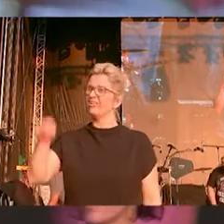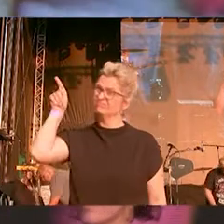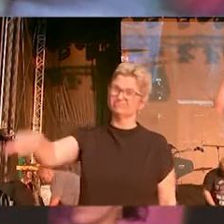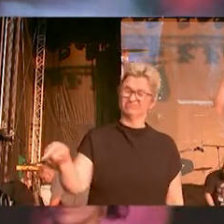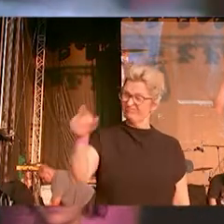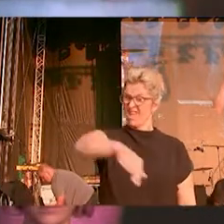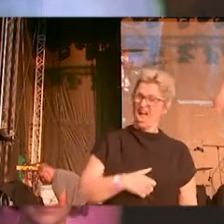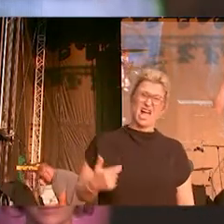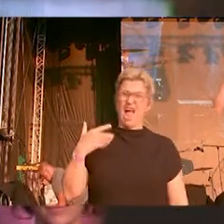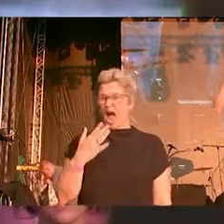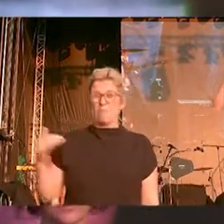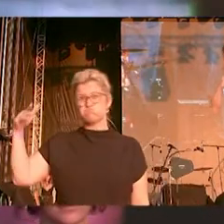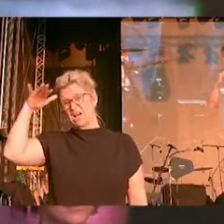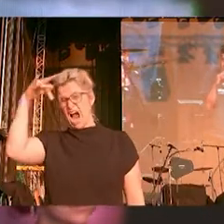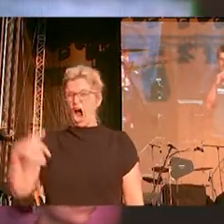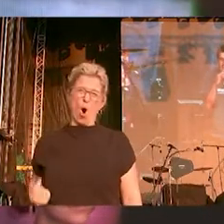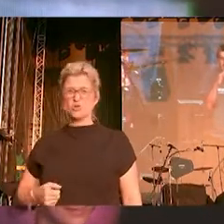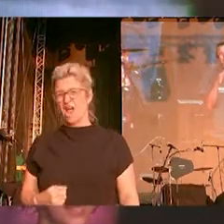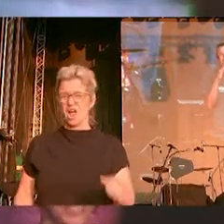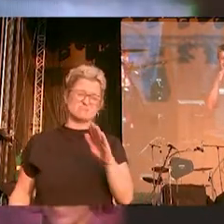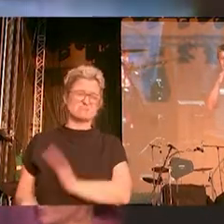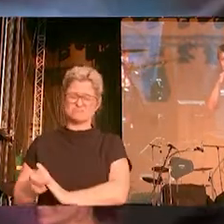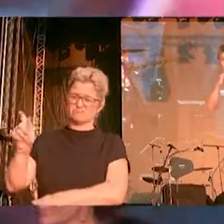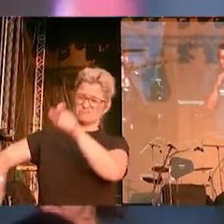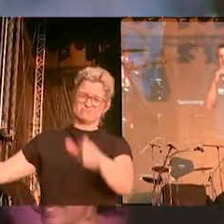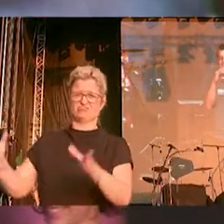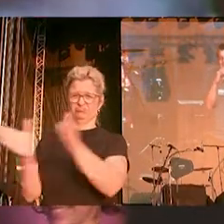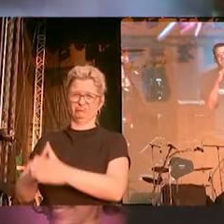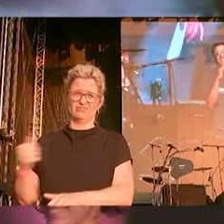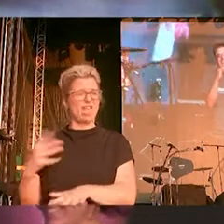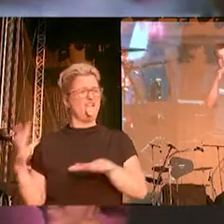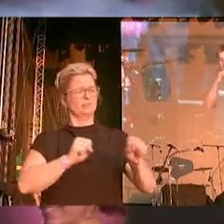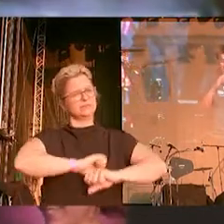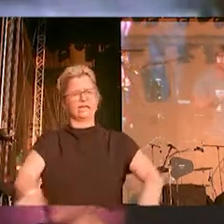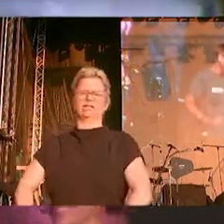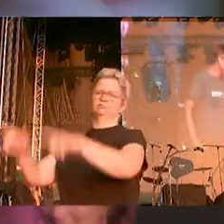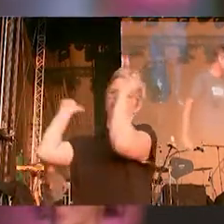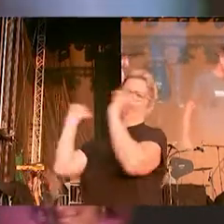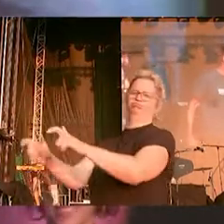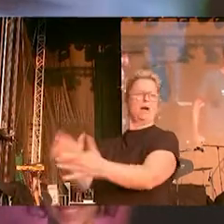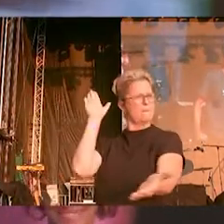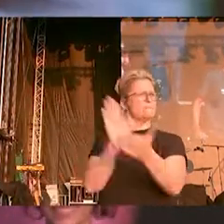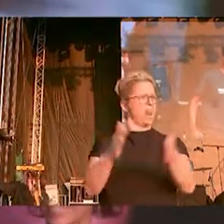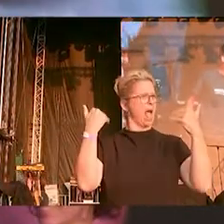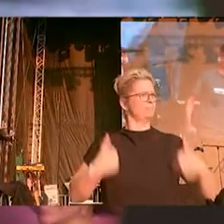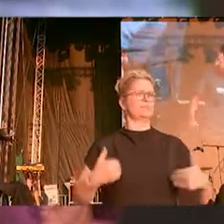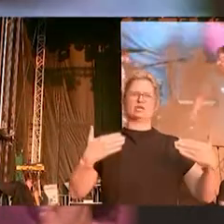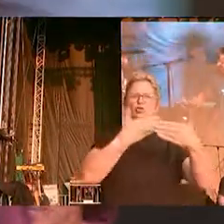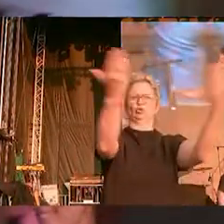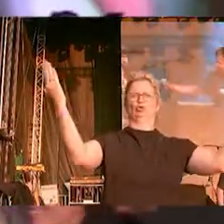Arschgeigen nicht das Menschsein nehmen. Bleibt Mensch, seid Mensch, werdet Mensch. Dankeschön.